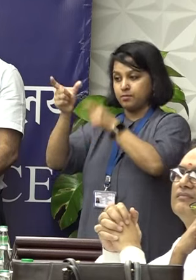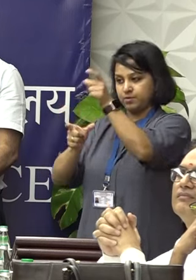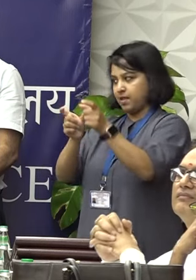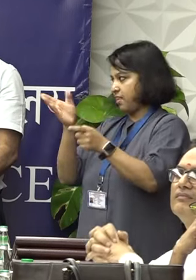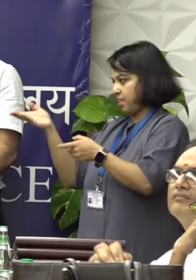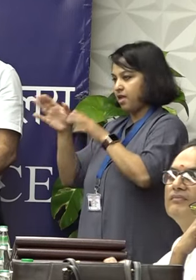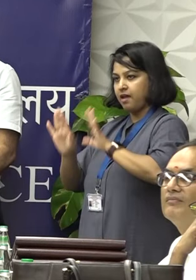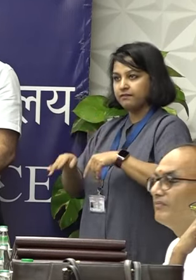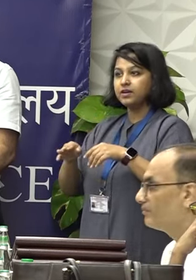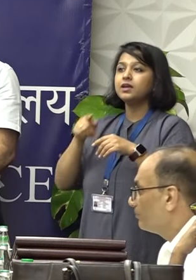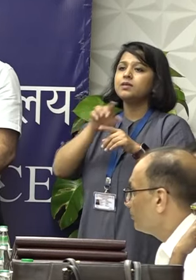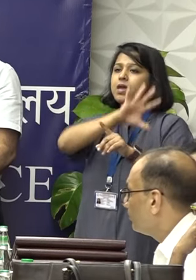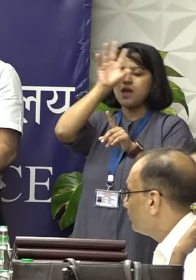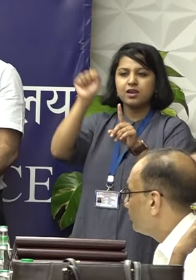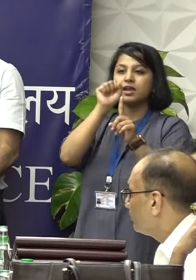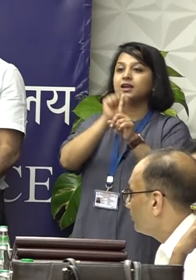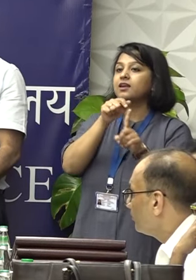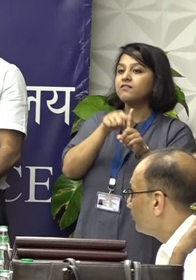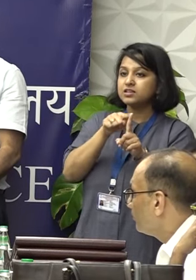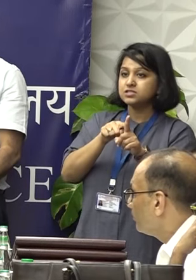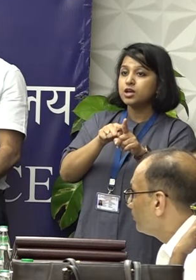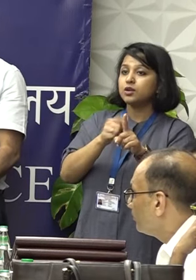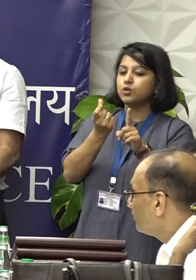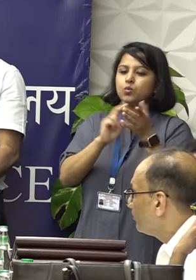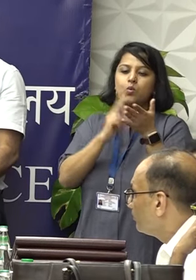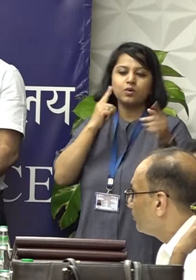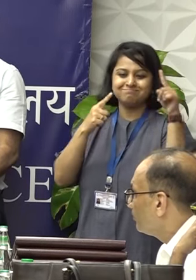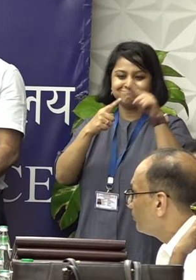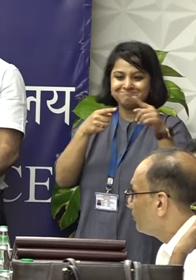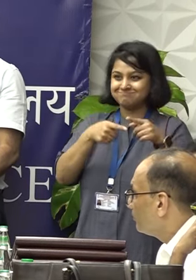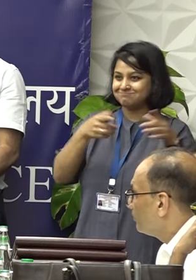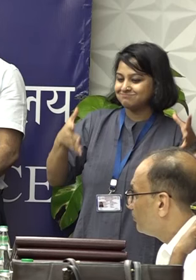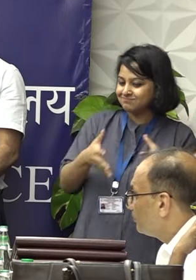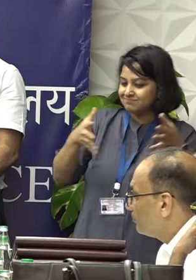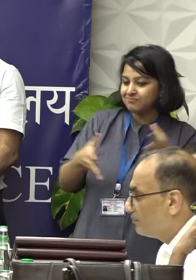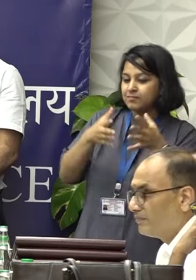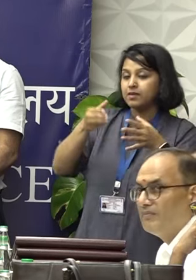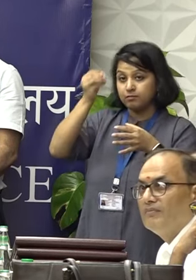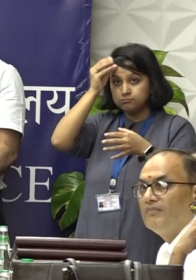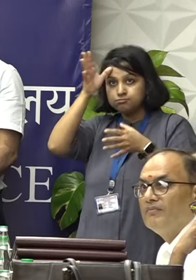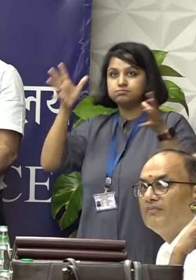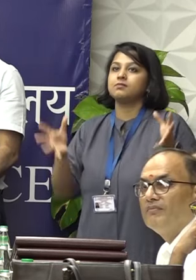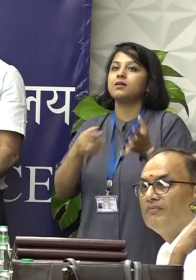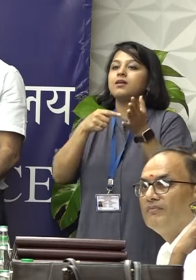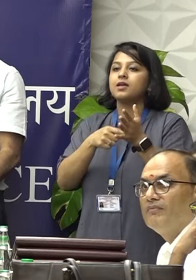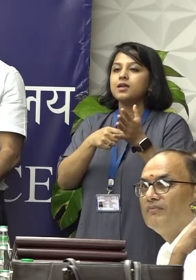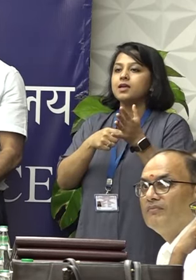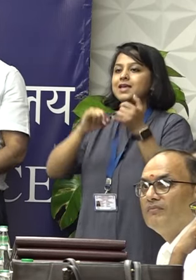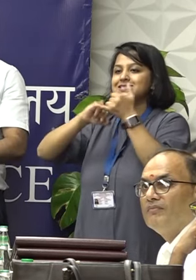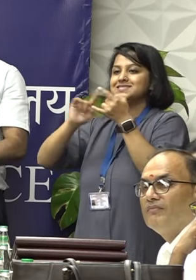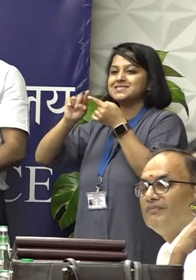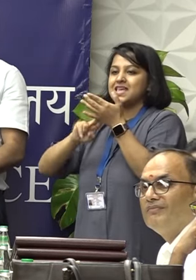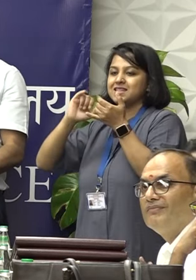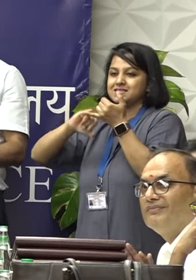हस्तक्षेप यानी अर्ली इंटरवेंशन यूनिट का विकास करने तथा समुदाय में जागरूकता सृजन करना इनका ध्येय है। सेंस इंटरनेशनल